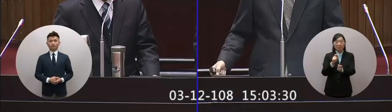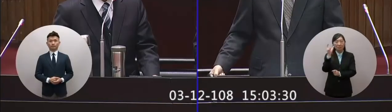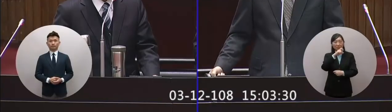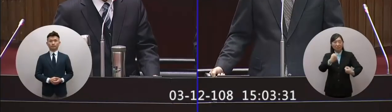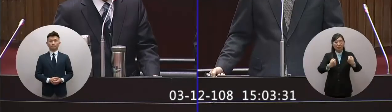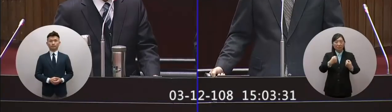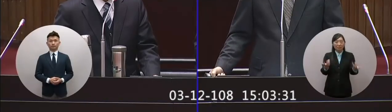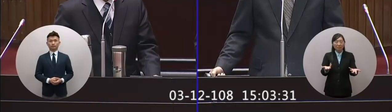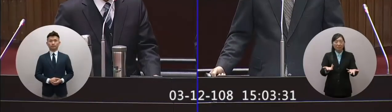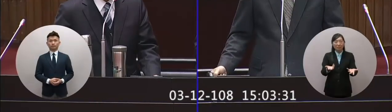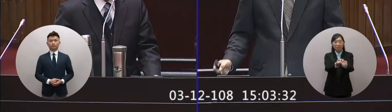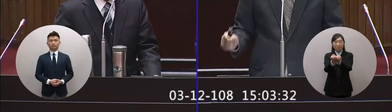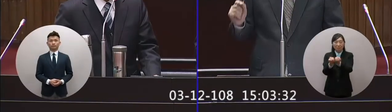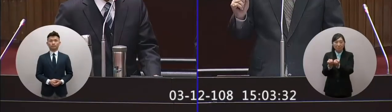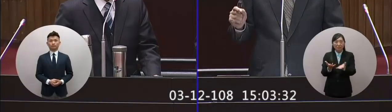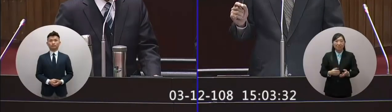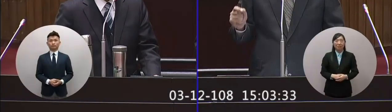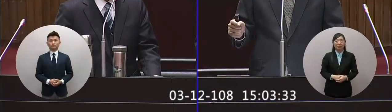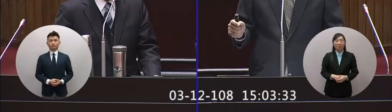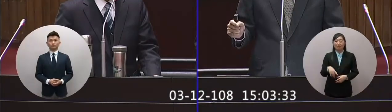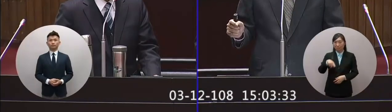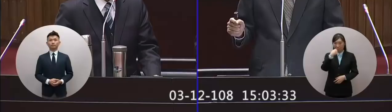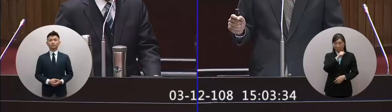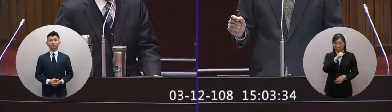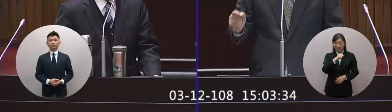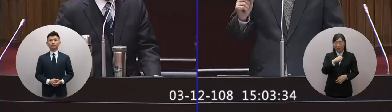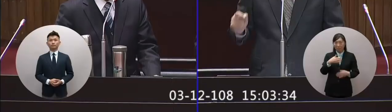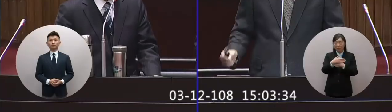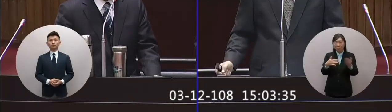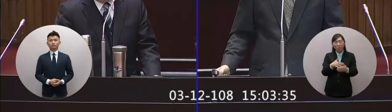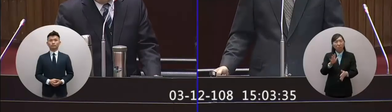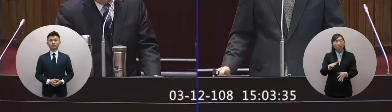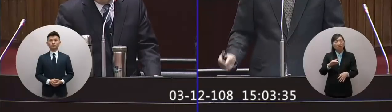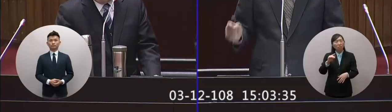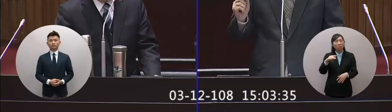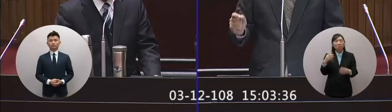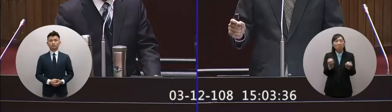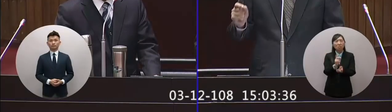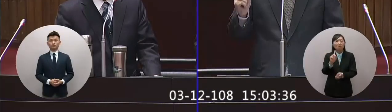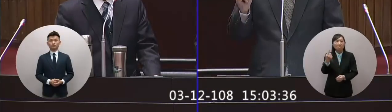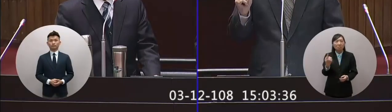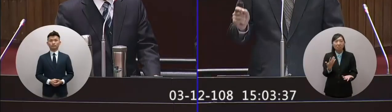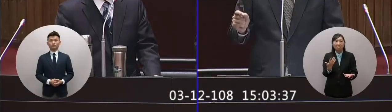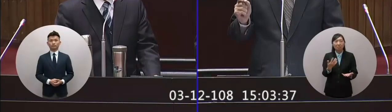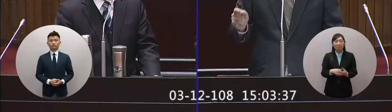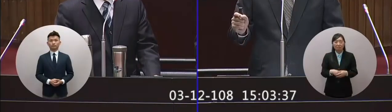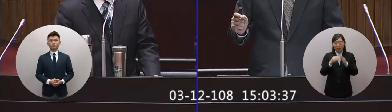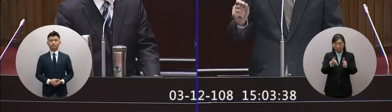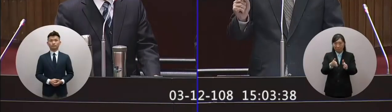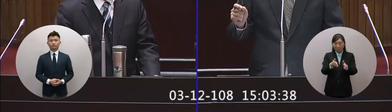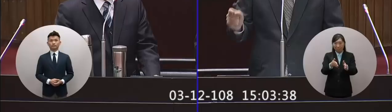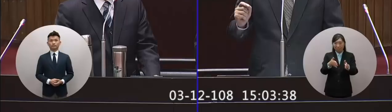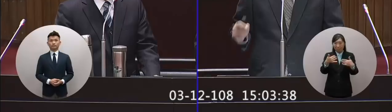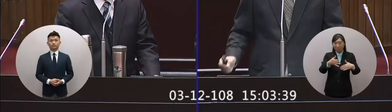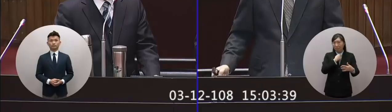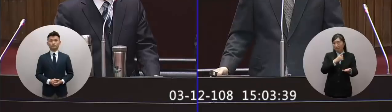沸沸扬扬也好，其实真正我们台湾的交通究竟出了什么问题？那我们要怎么样子针对什么样的